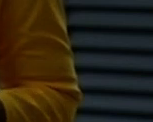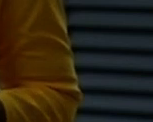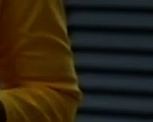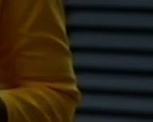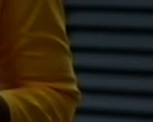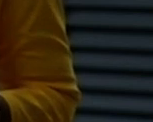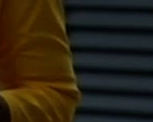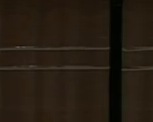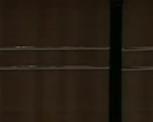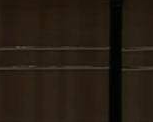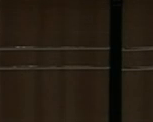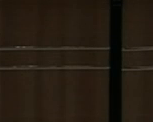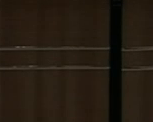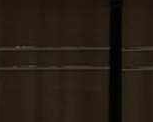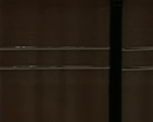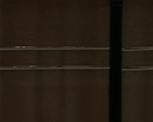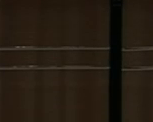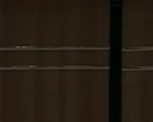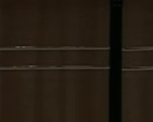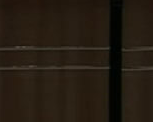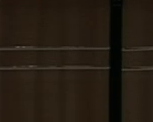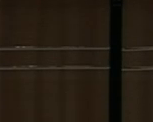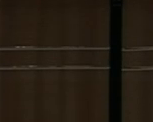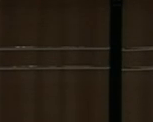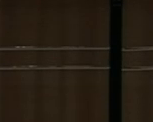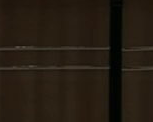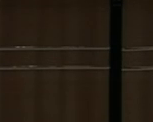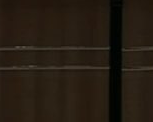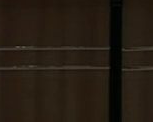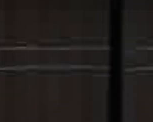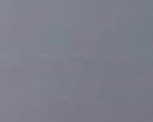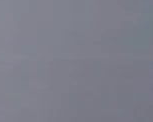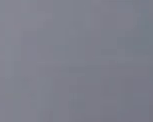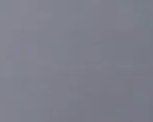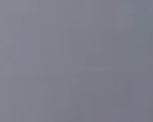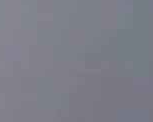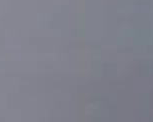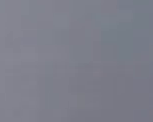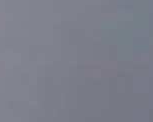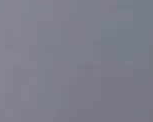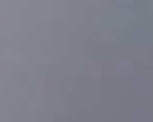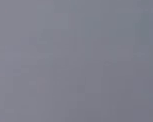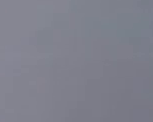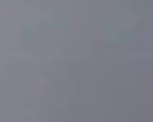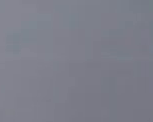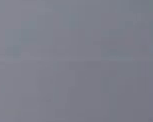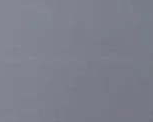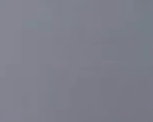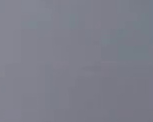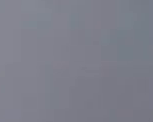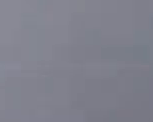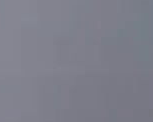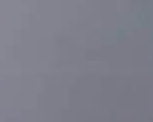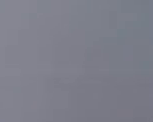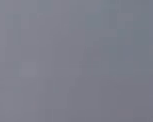séjour, qu'est-ce qui s'est passé? Oui, il y a eu un accident, il y a un jeune homme qui a perdu la vie, qui a laissé une femme